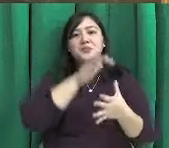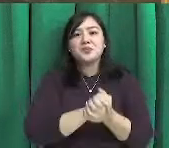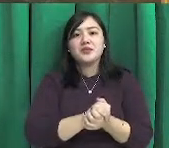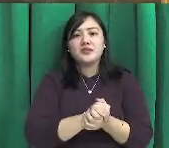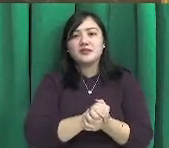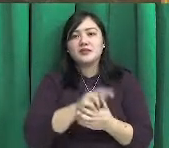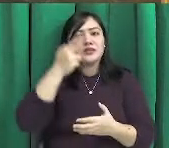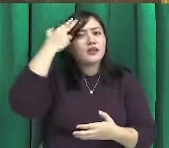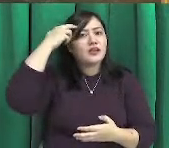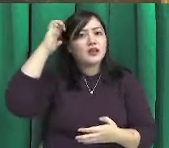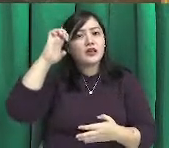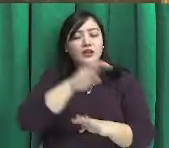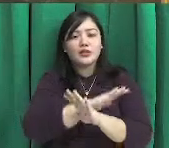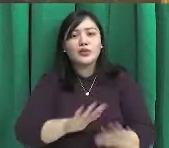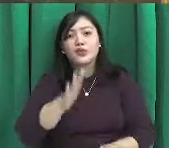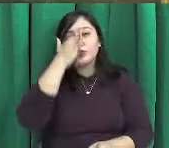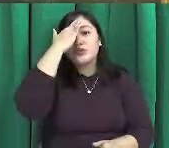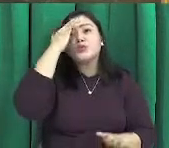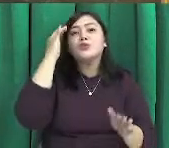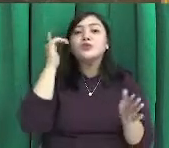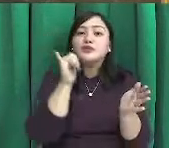Wow.